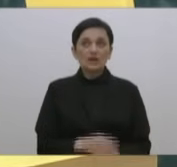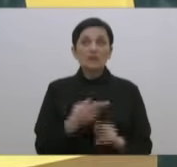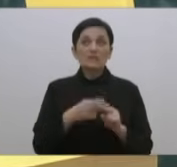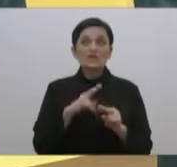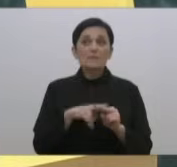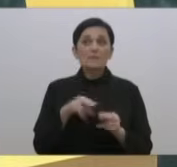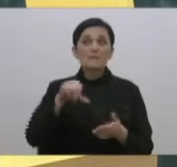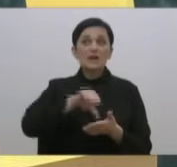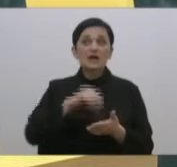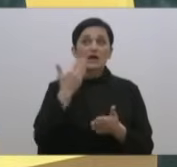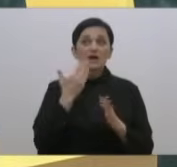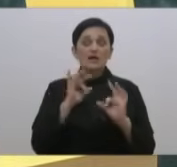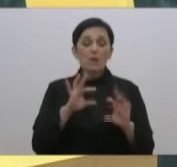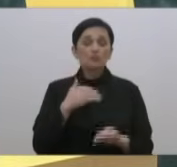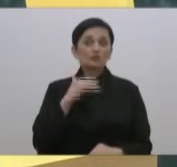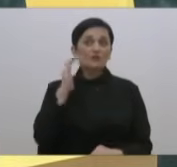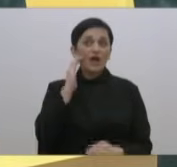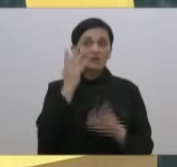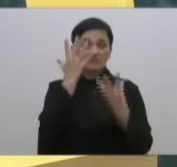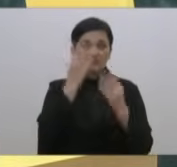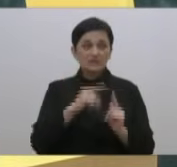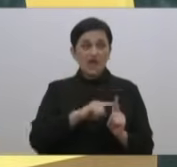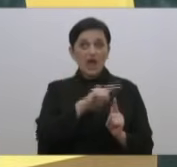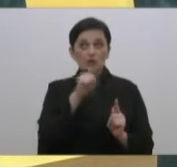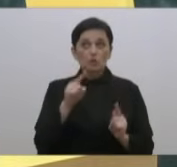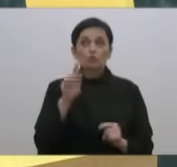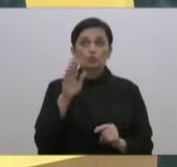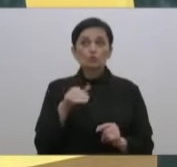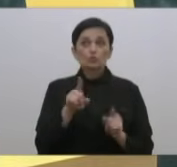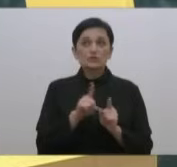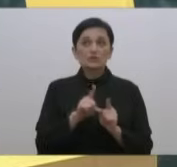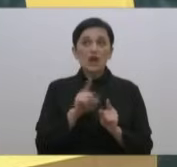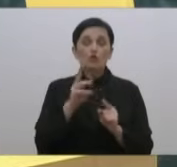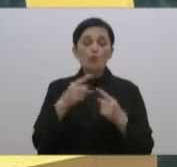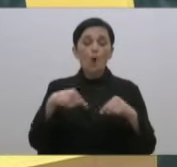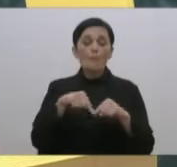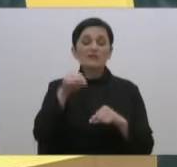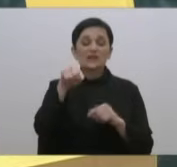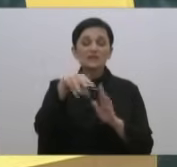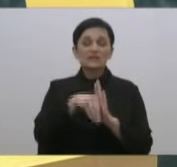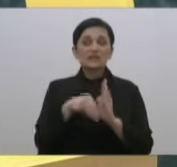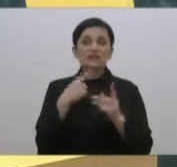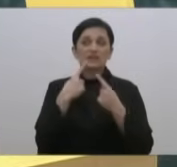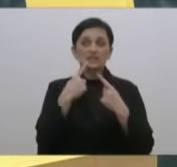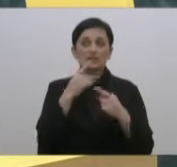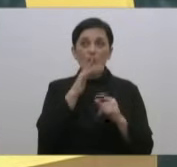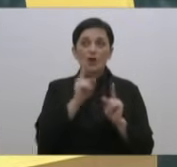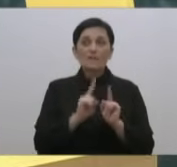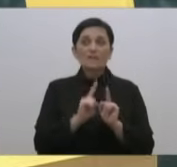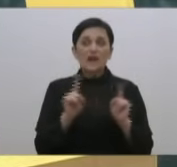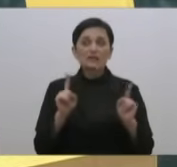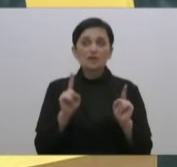დღეს იმ გამოსვლებს, რასაც ჩვენ ვისმენდით მთელი დღის განმავლობაში, თუმცა ასევე საკომიტეტო განხილვების დროს,